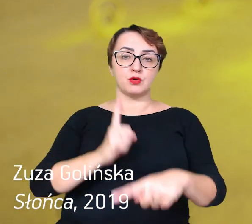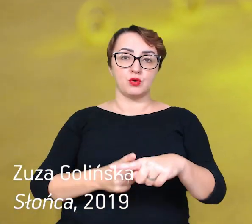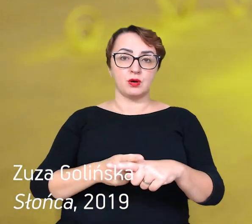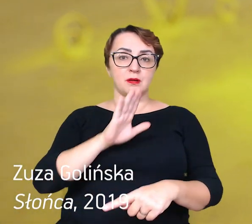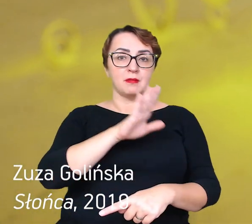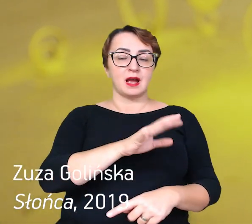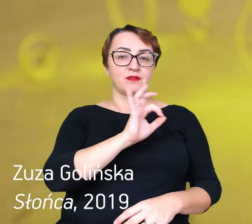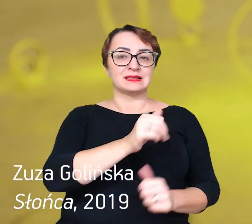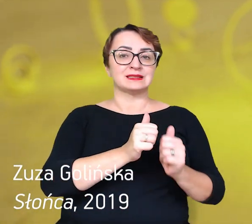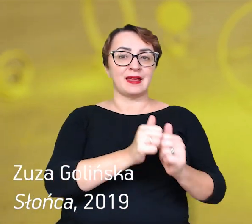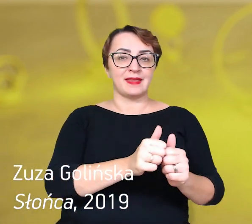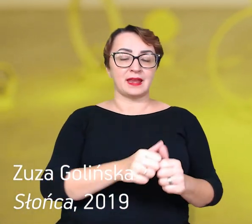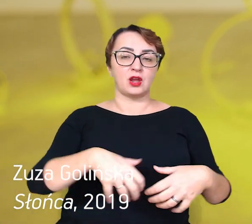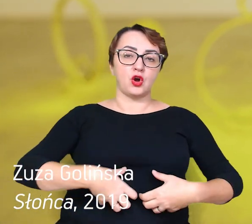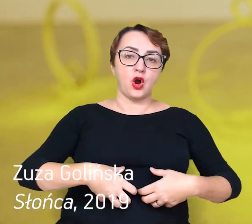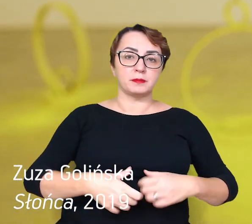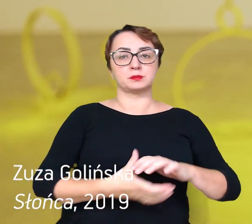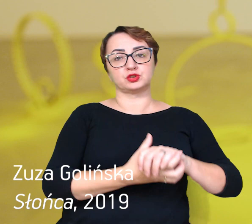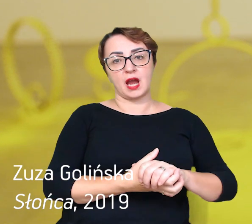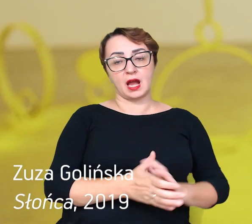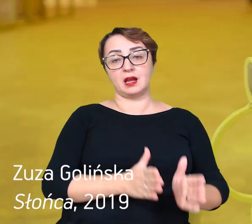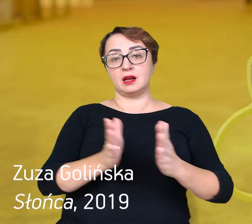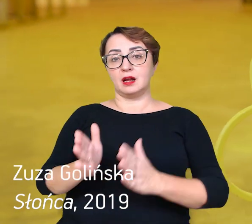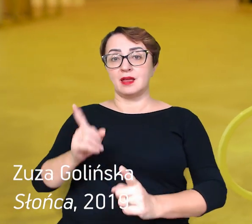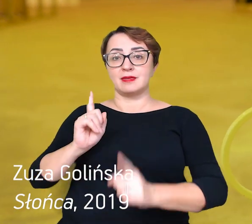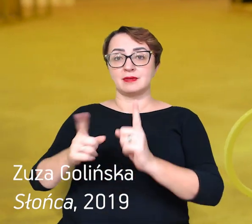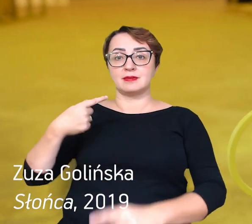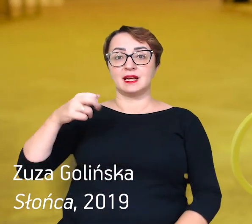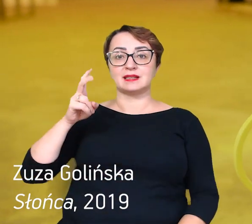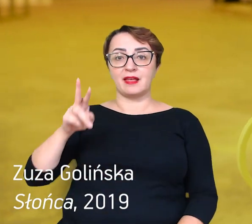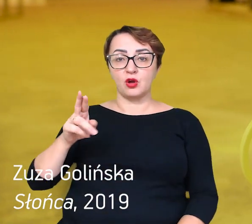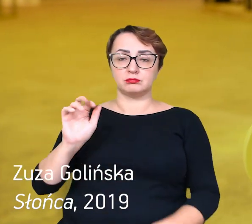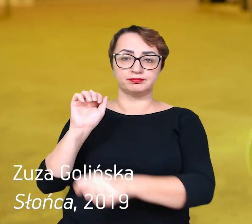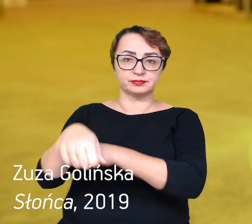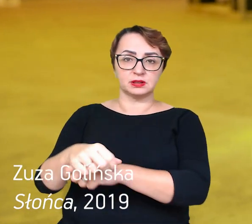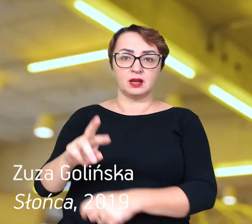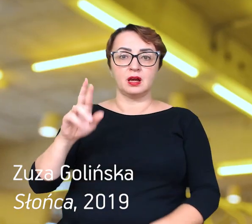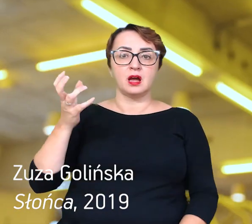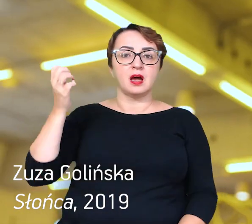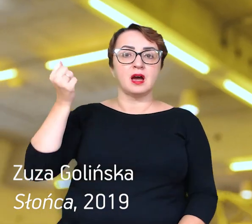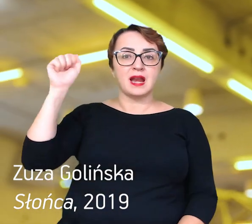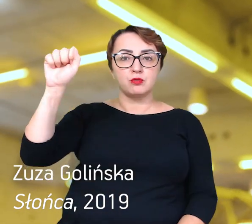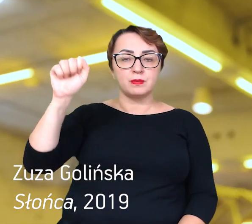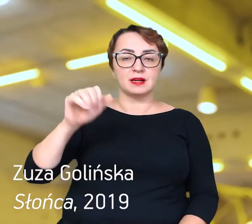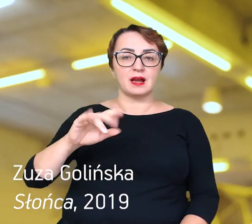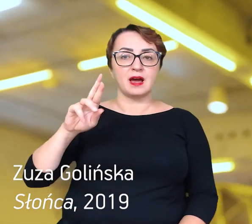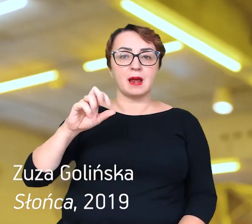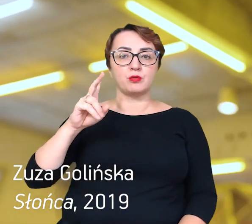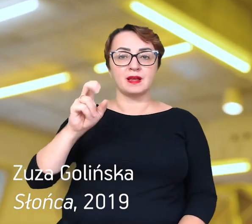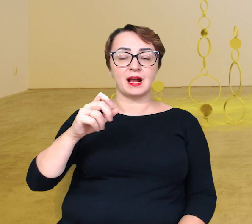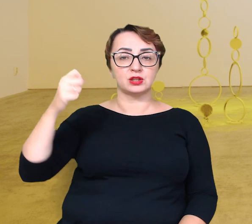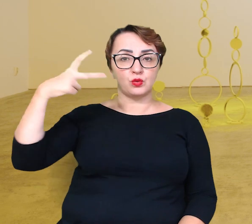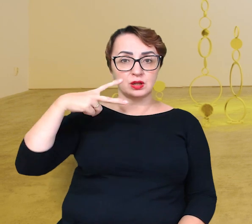takiego komika i naszego przyjaciela, a dyktatora, który obala Republikę Słońca, żeby ogłosić tyranię Słońca,